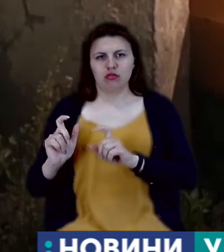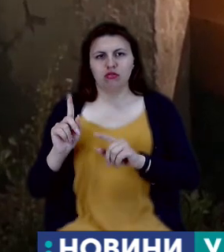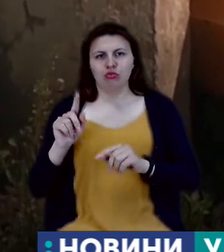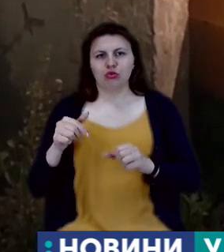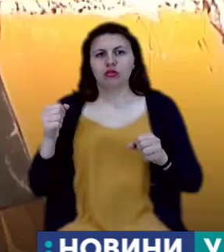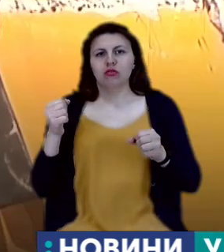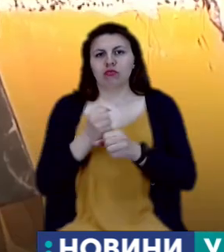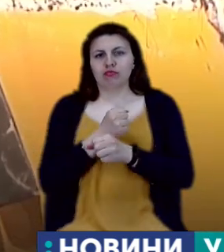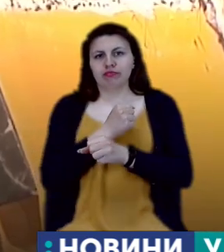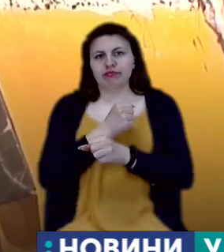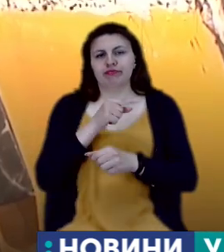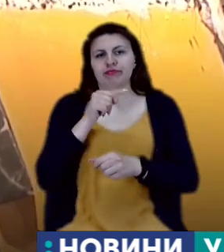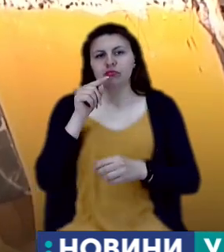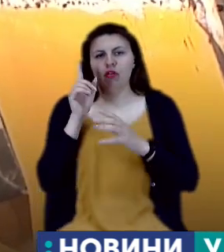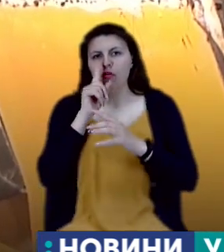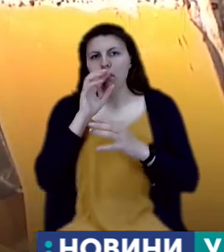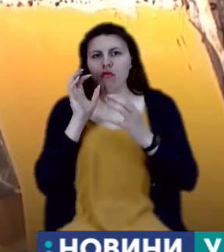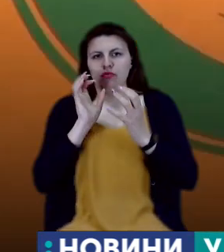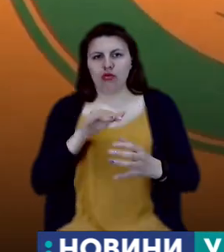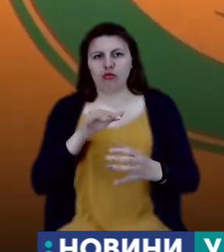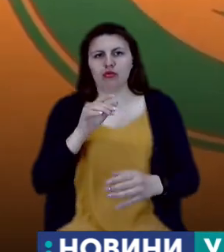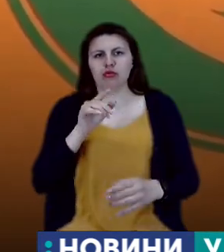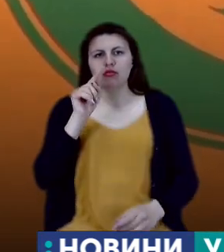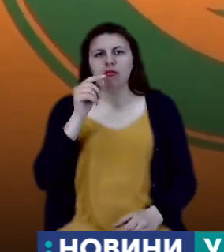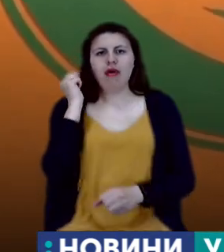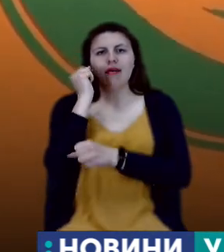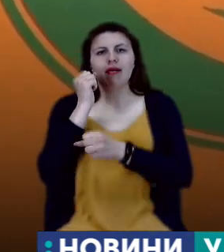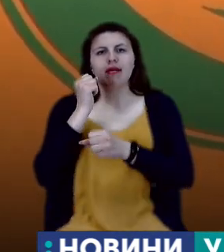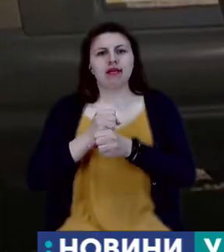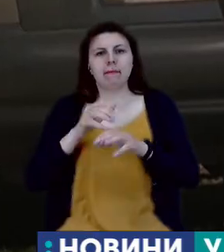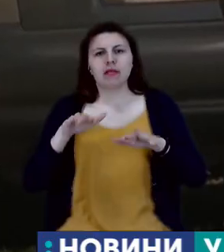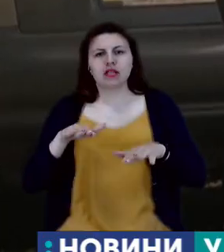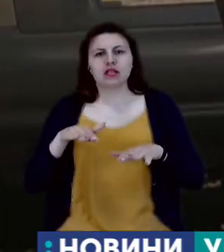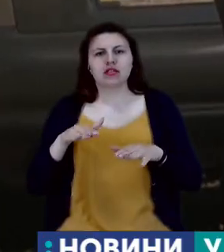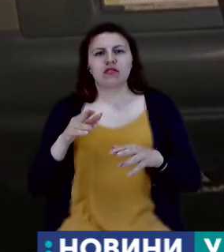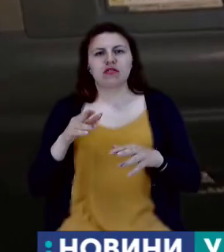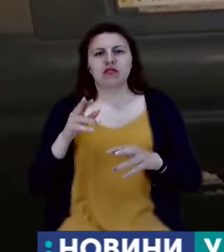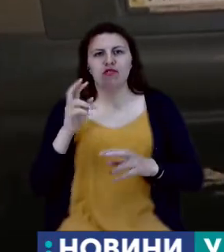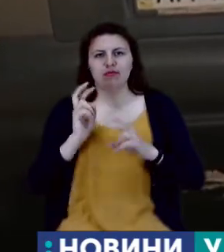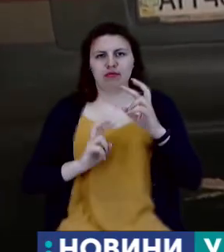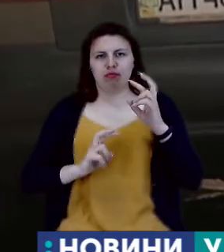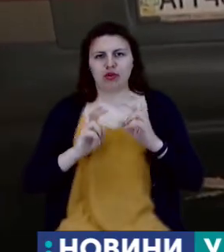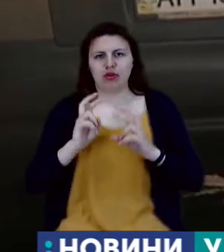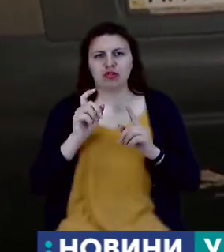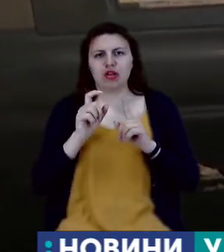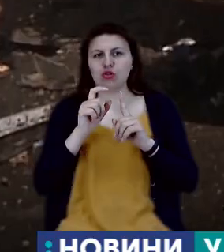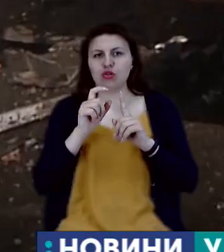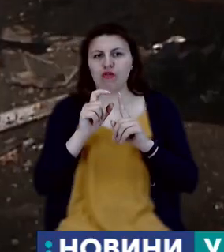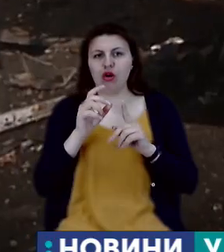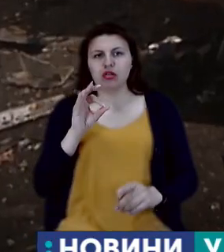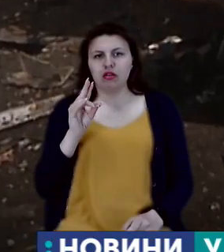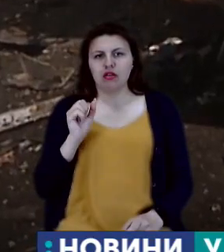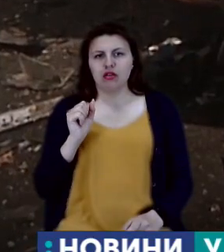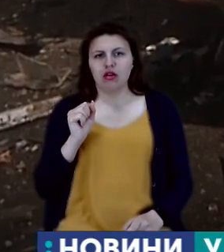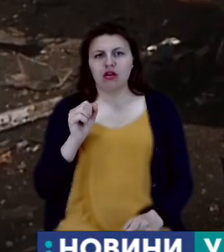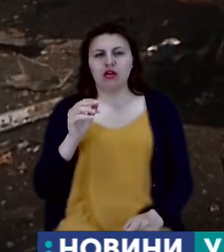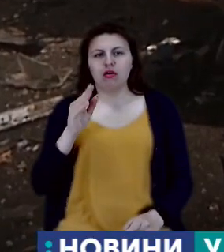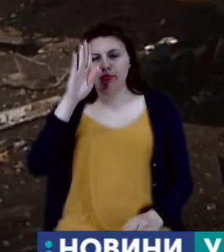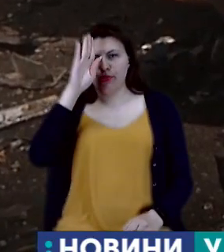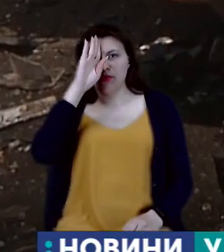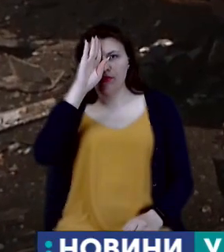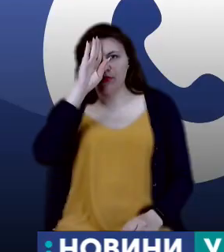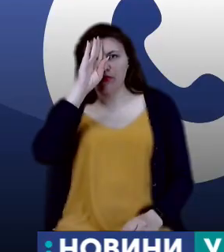салоні мікроавтобусу. В ньому їхали працівники місцевого підприємства. За словами Олександри Гаврилко, троє чоловіків отримали